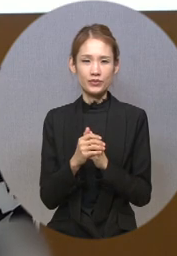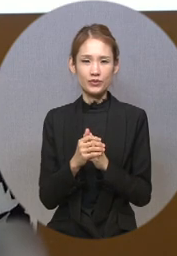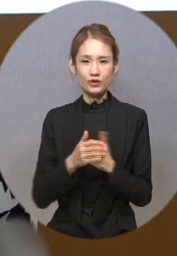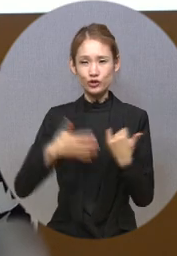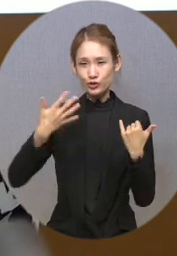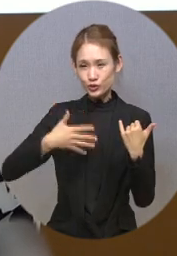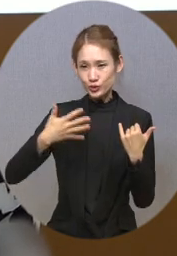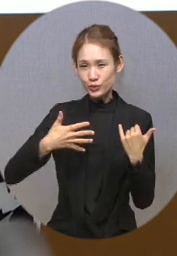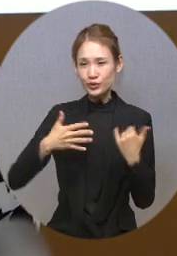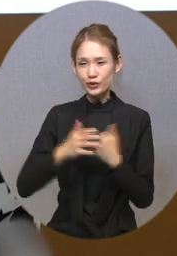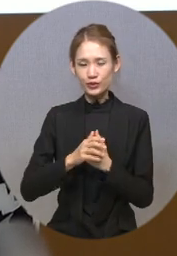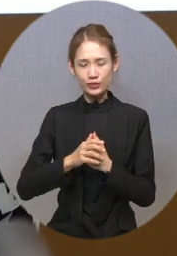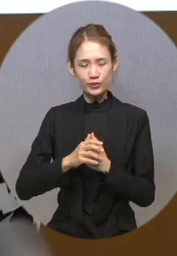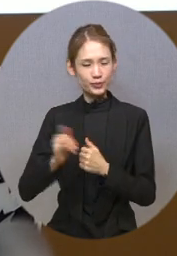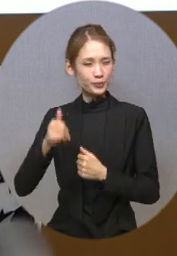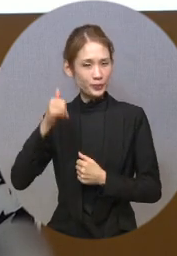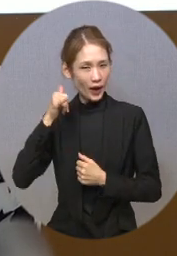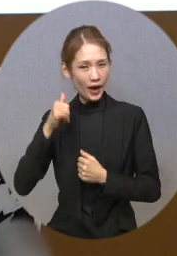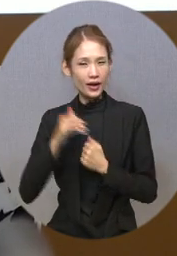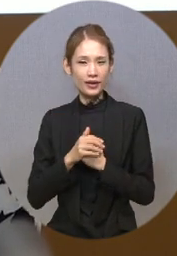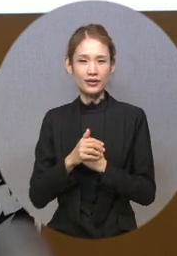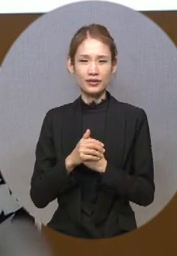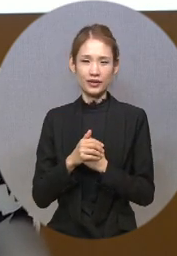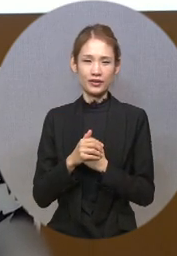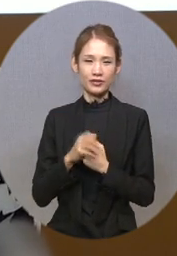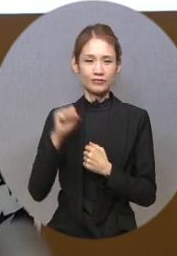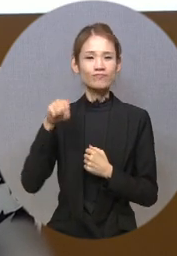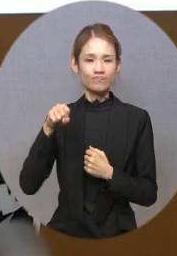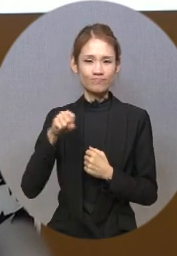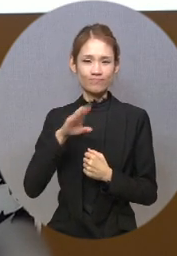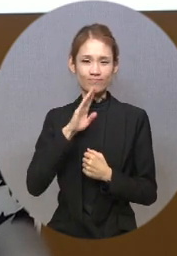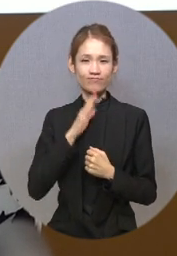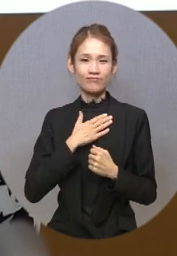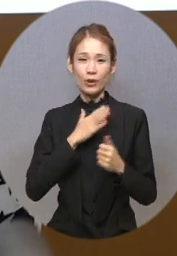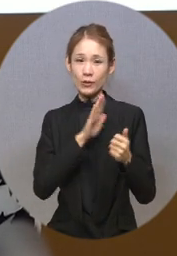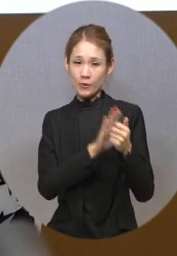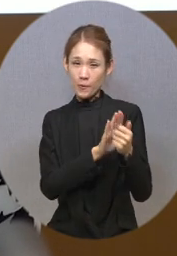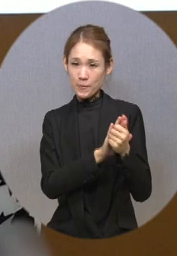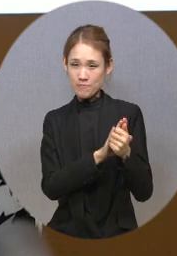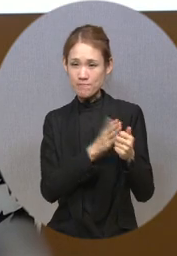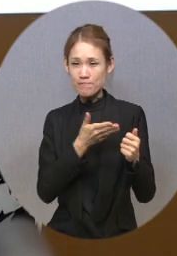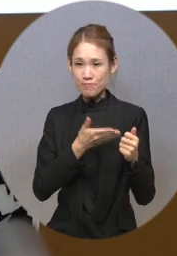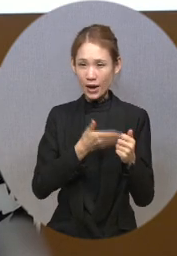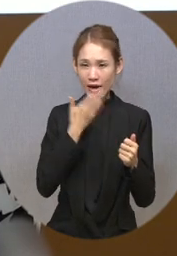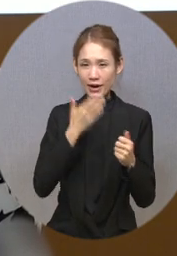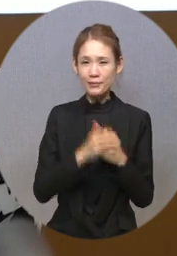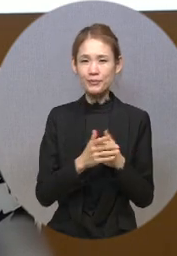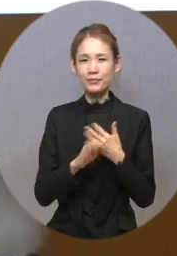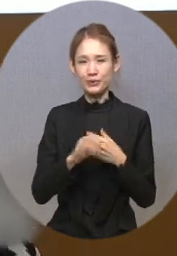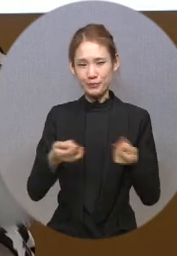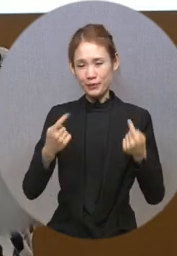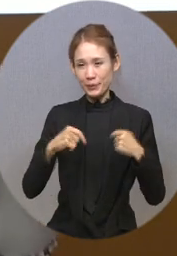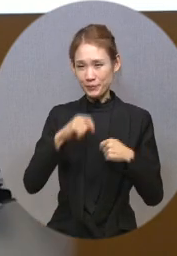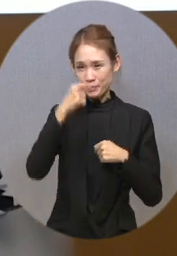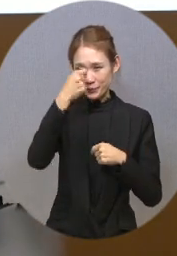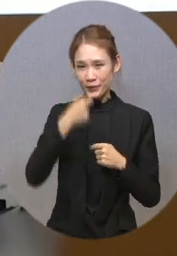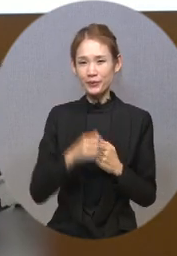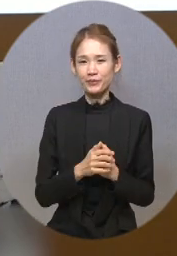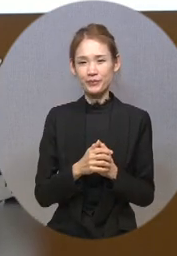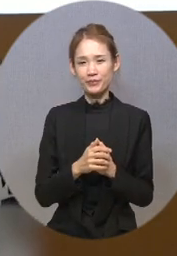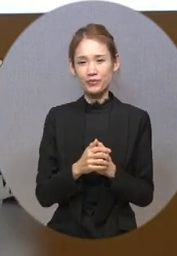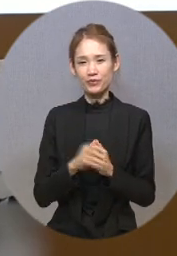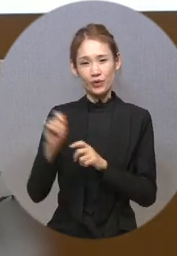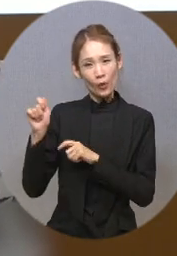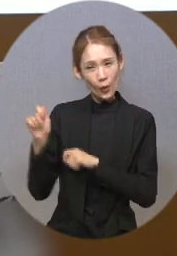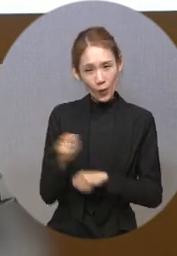유튜브 한다고 연락 왔길래 그래 내가 뭐 조금이라도 도움이 된다면 나가자라는 마음으로 나왔습니다. 네. 골프